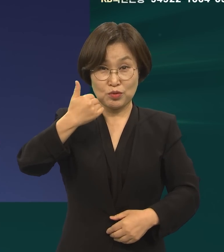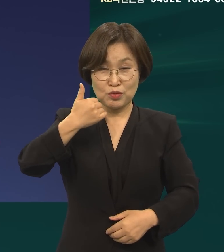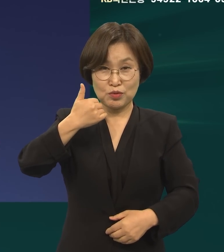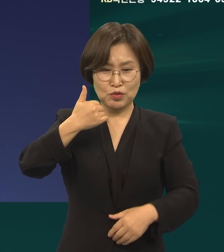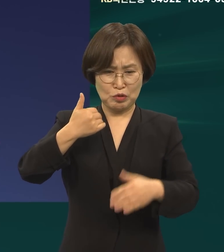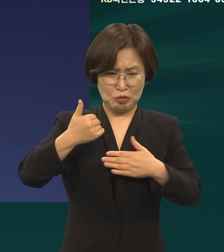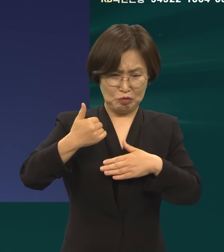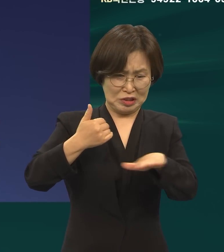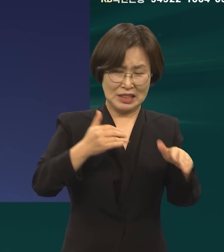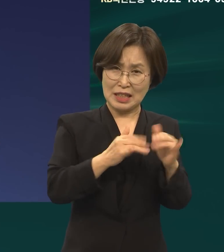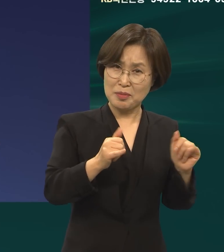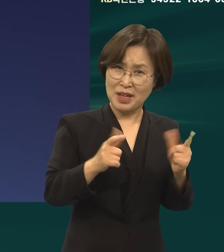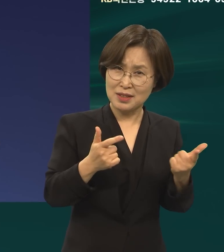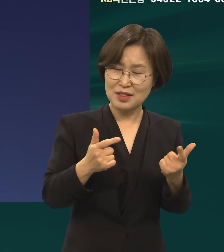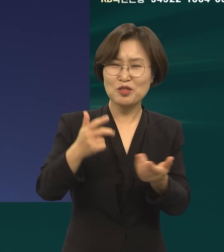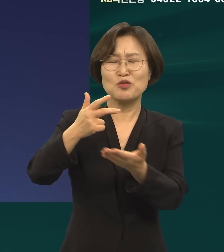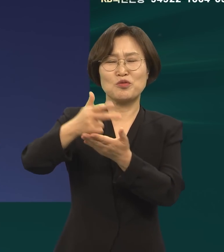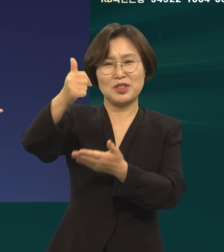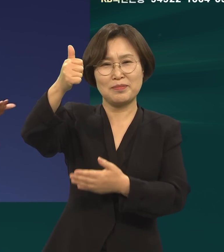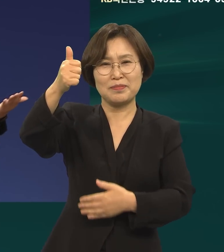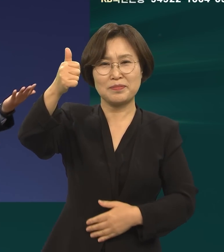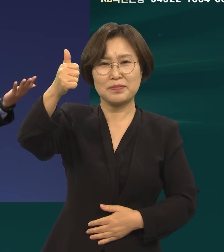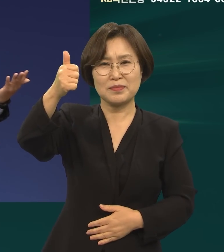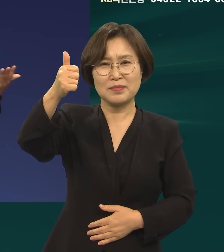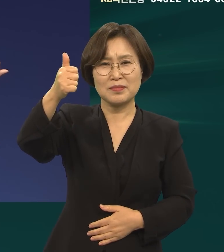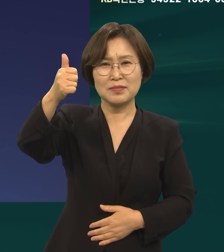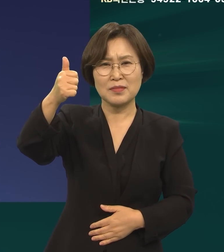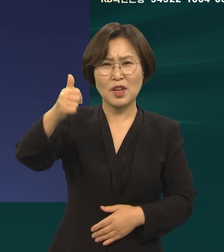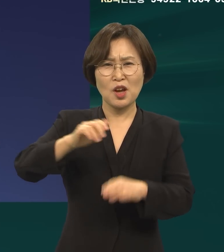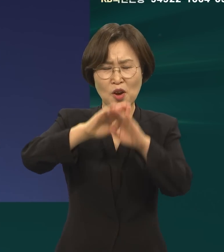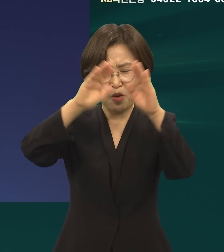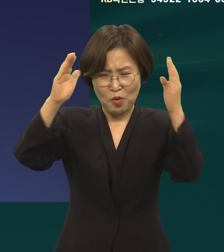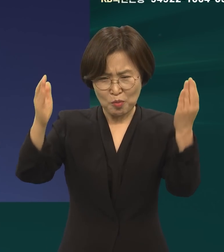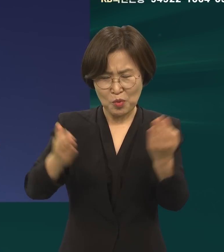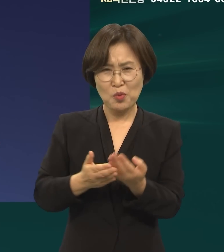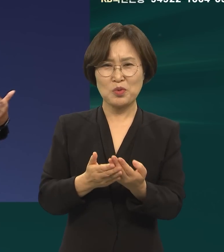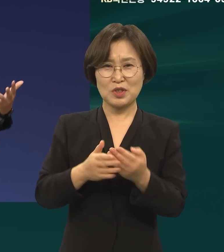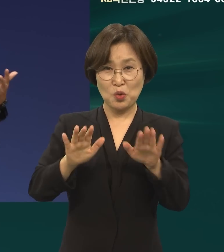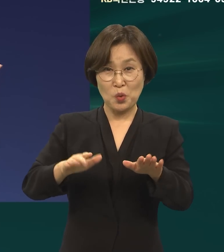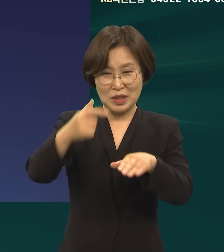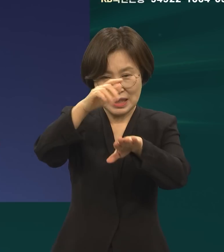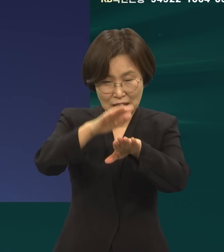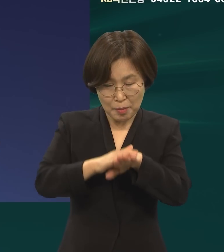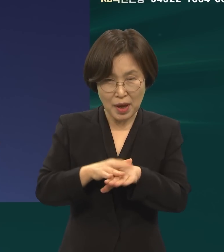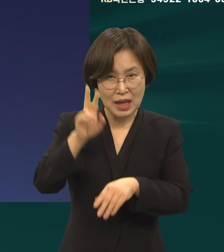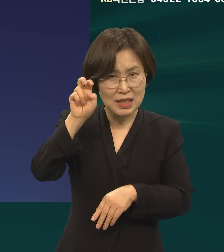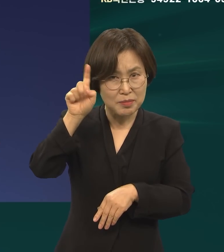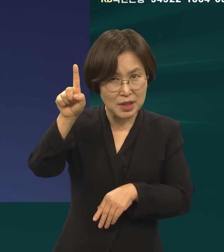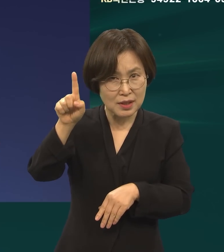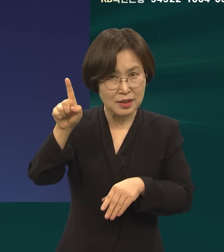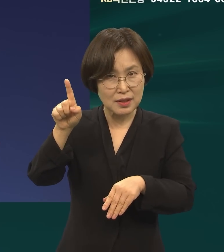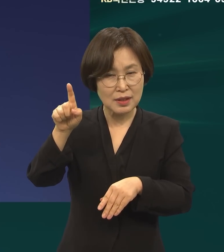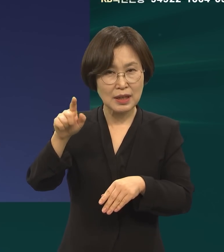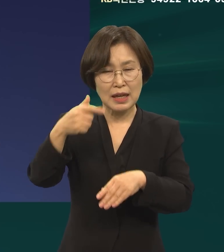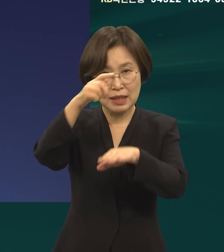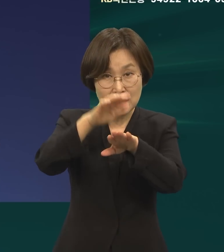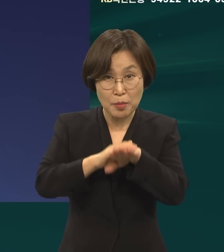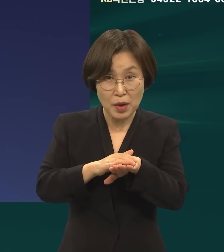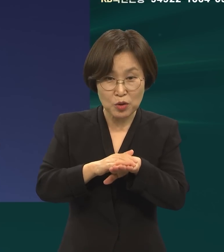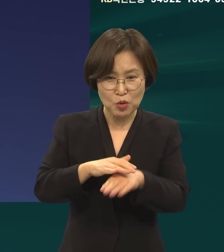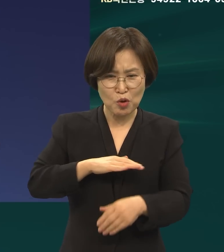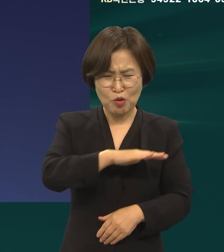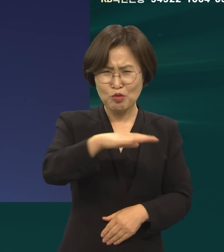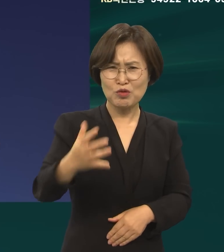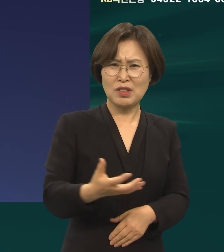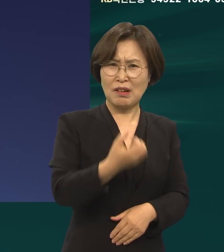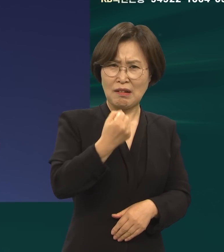아니라 주님이십니다. 이 모든 오늘의 집회도, 21일간의 집회도 우리가 주도하는 게